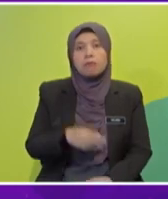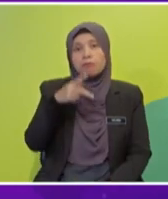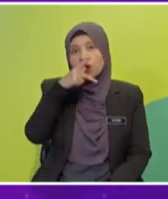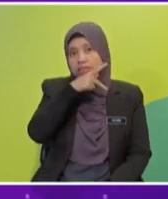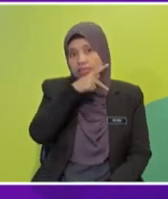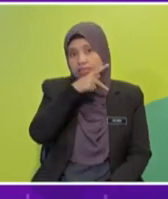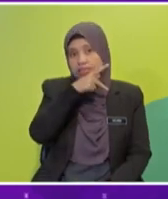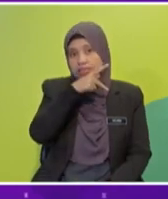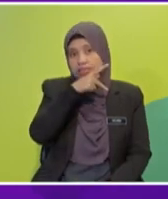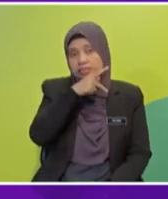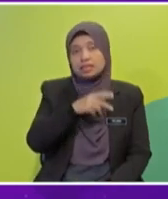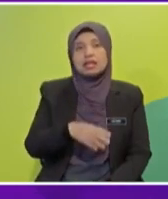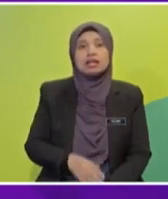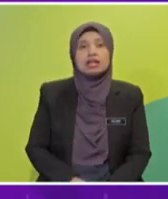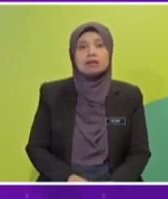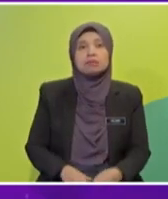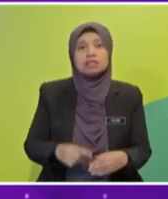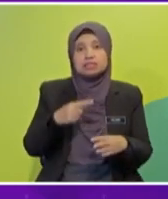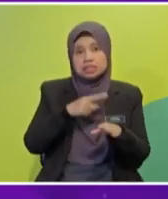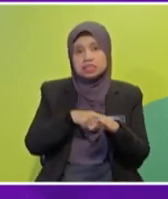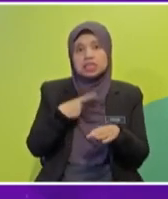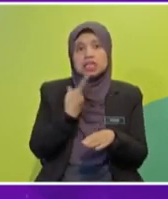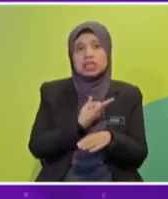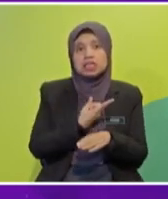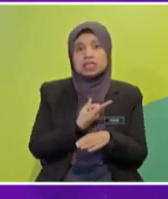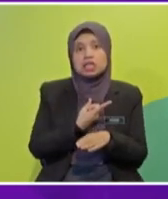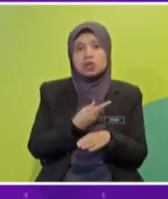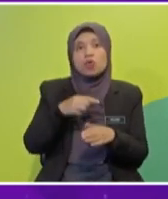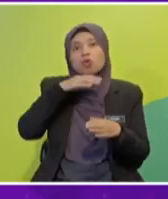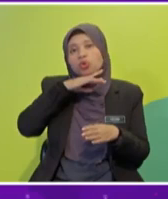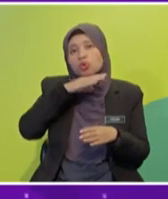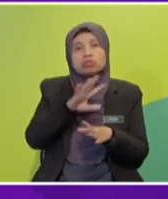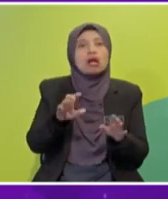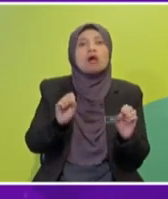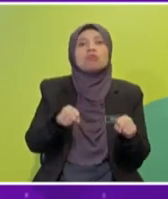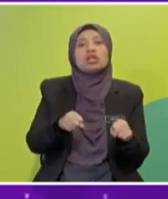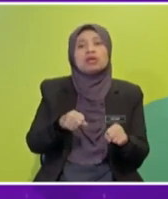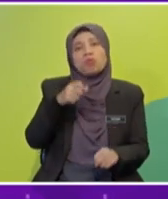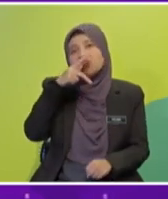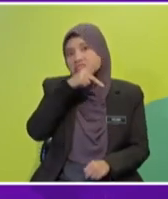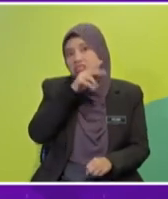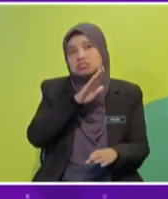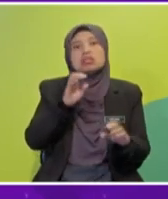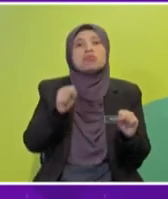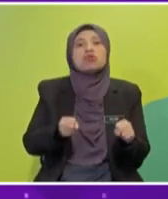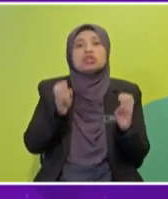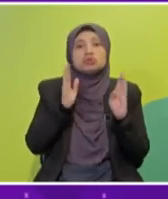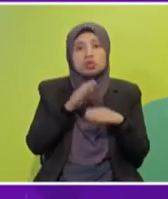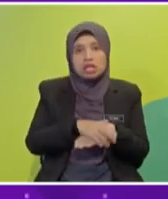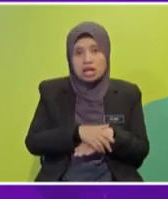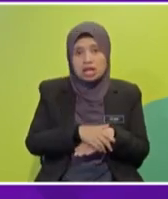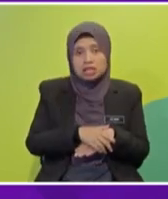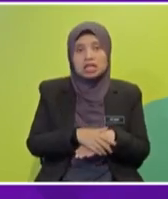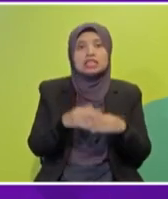berhadas tadi kita tak boleh buat? Larangan kita tak boleh buat? Setelah kita bersuci, dah mandi wajib, kita dah boleh melakukannya. Membolehkan